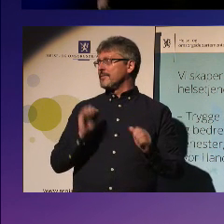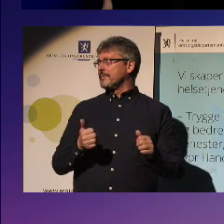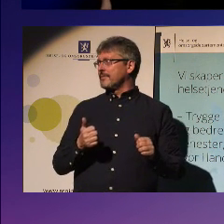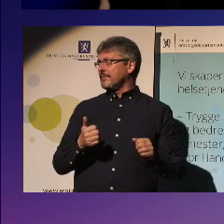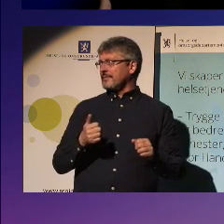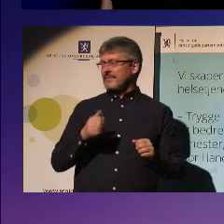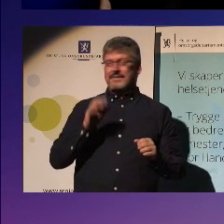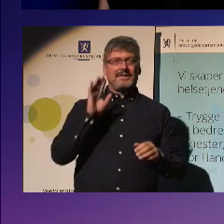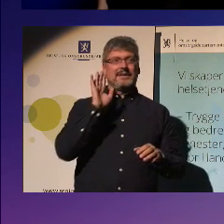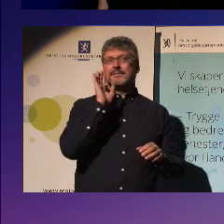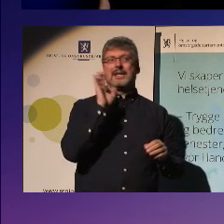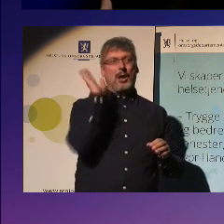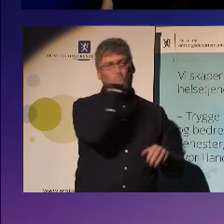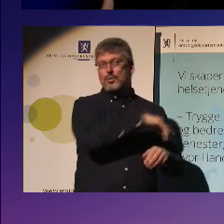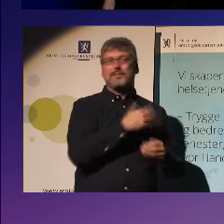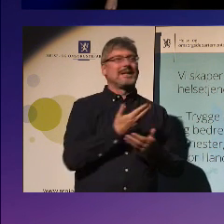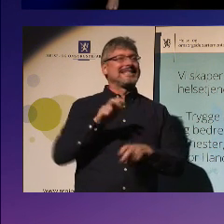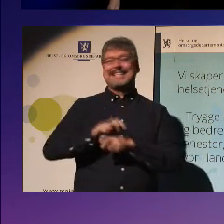sitter ut foran en PC.